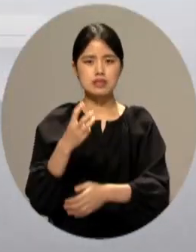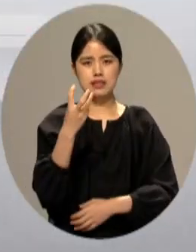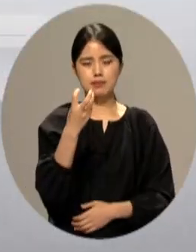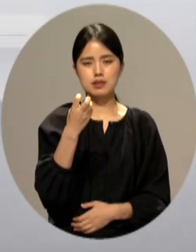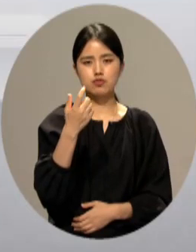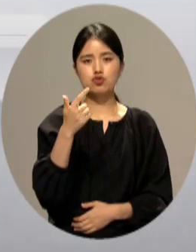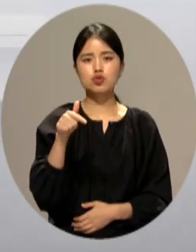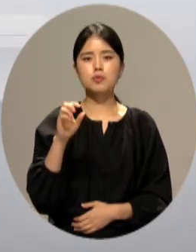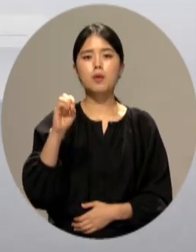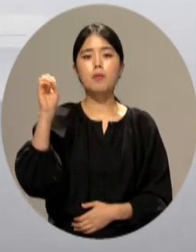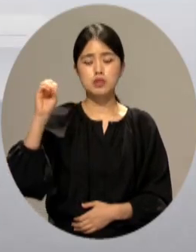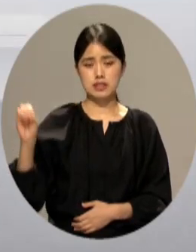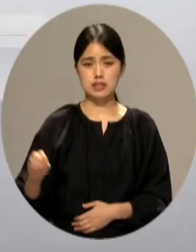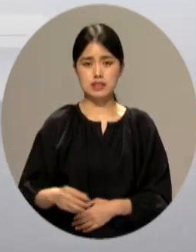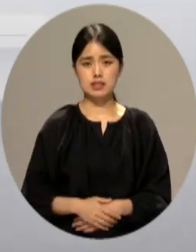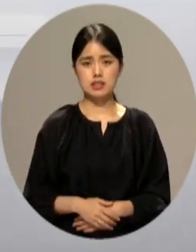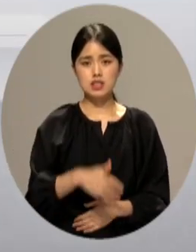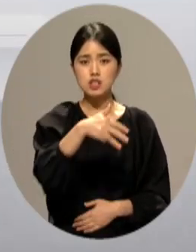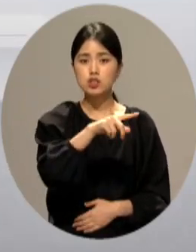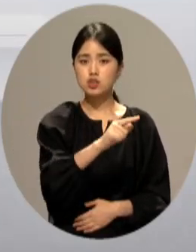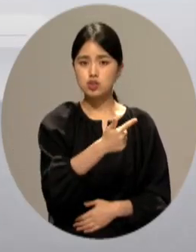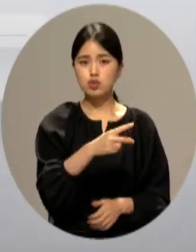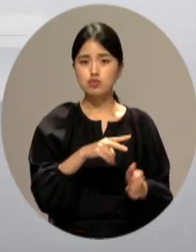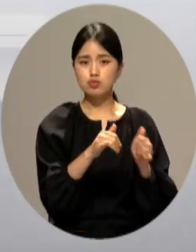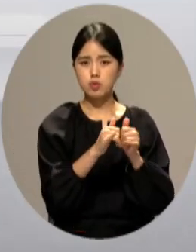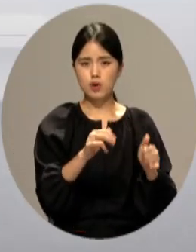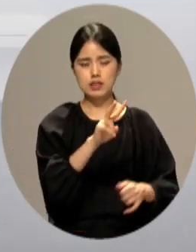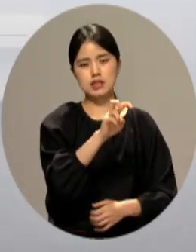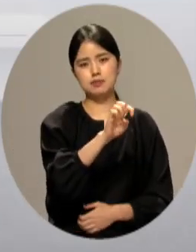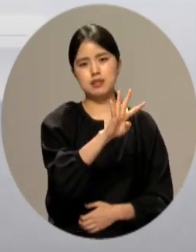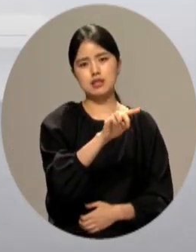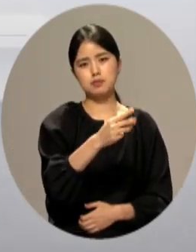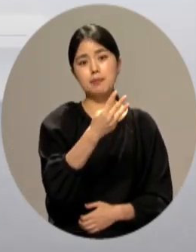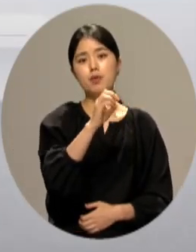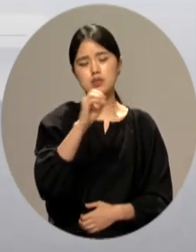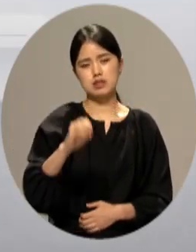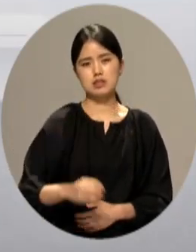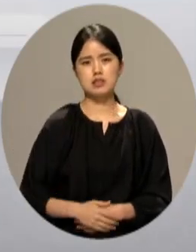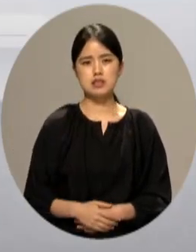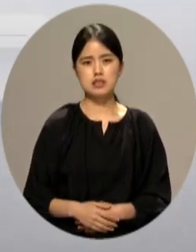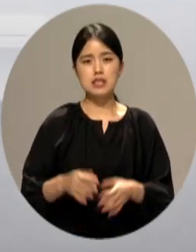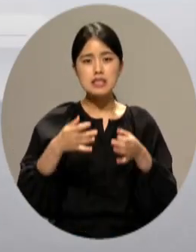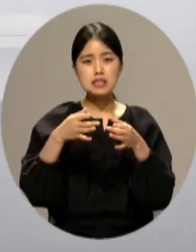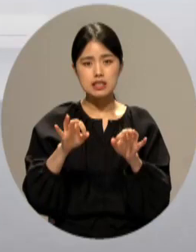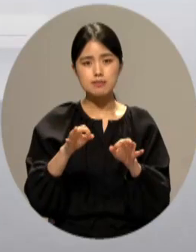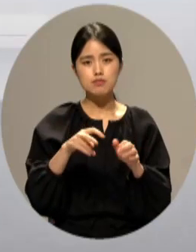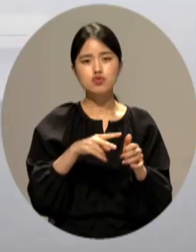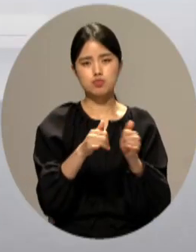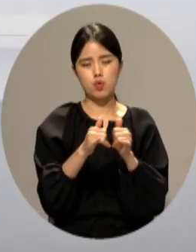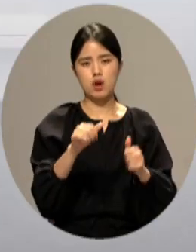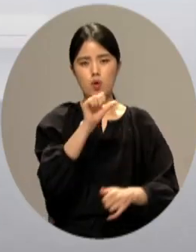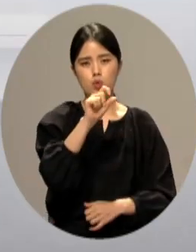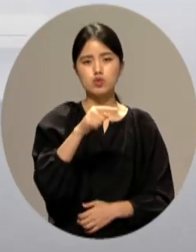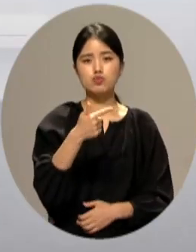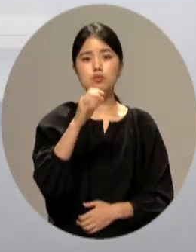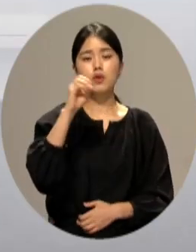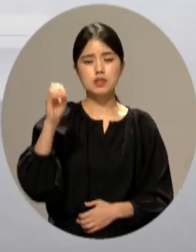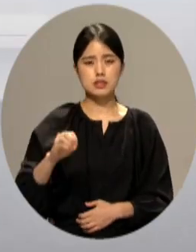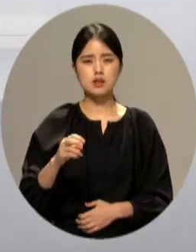36.0% 천호선 후보가 24.3% 김윤태 후보가 5.6%